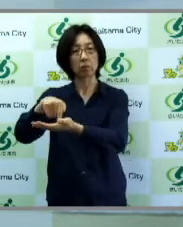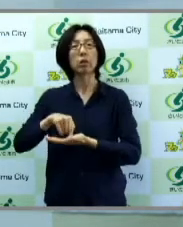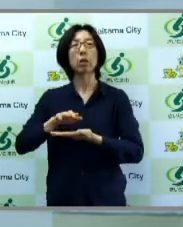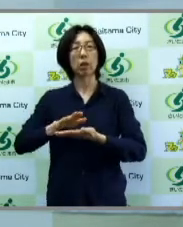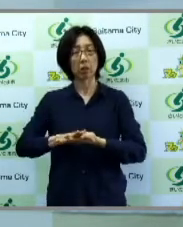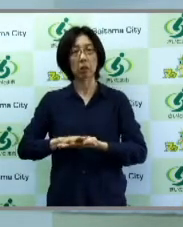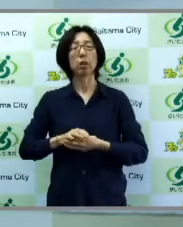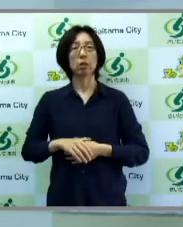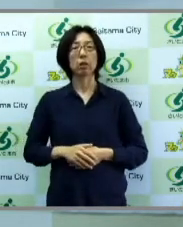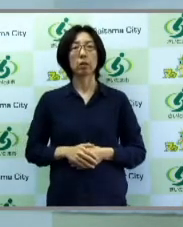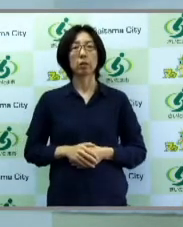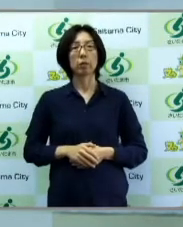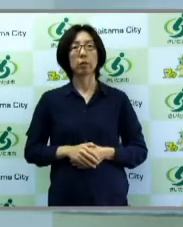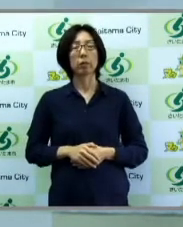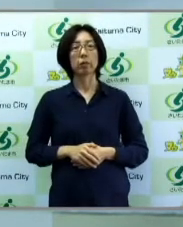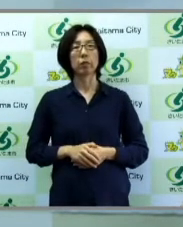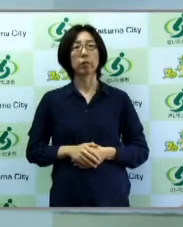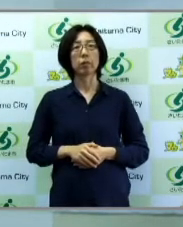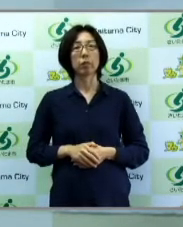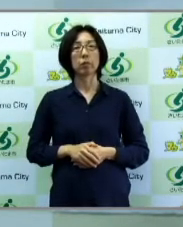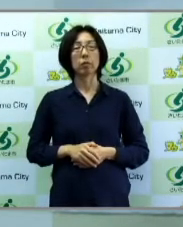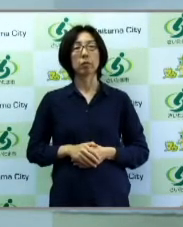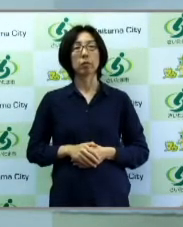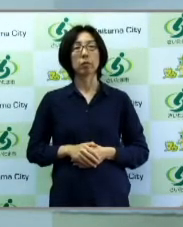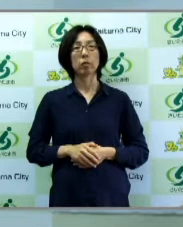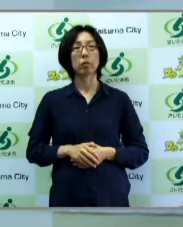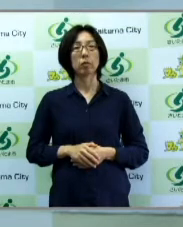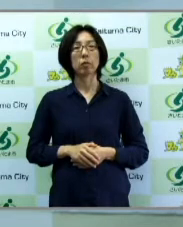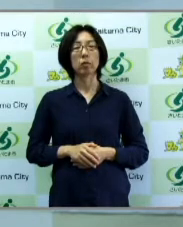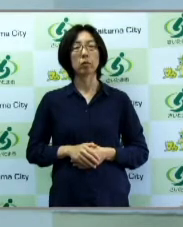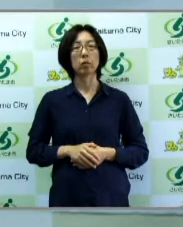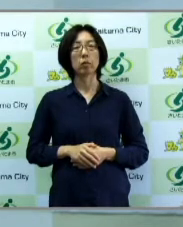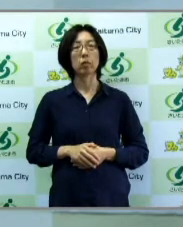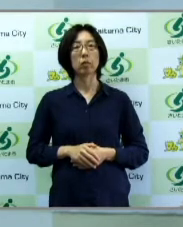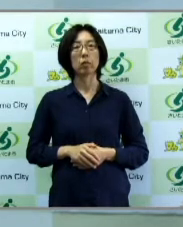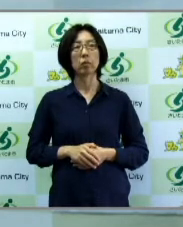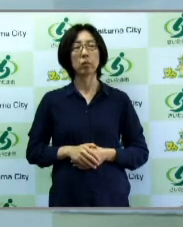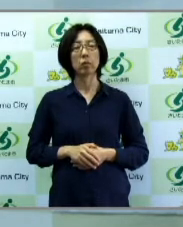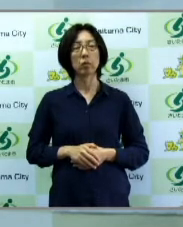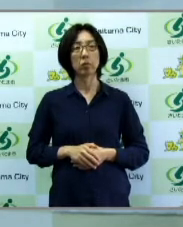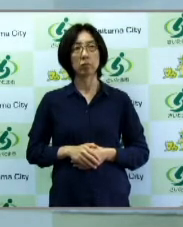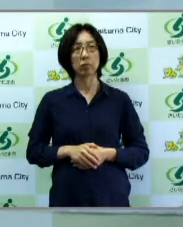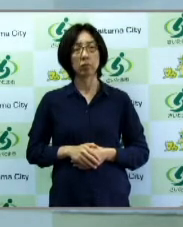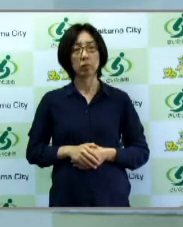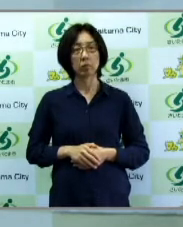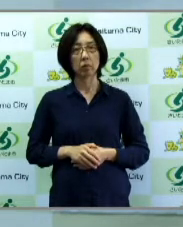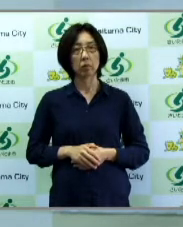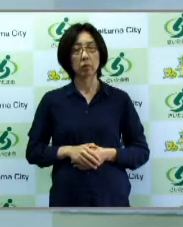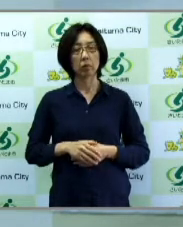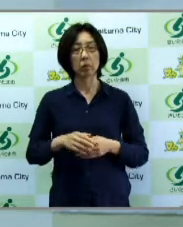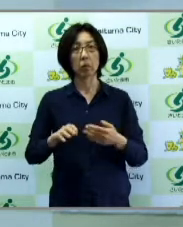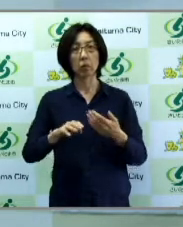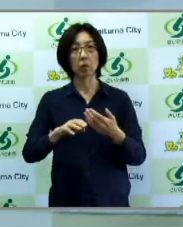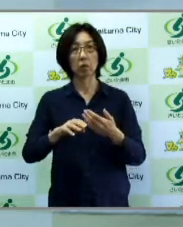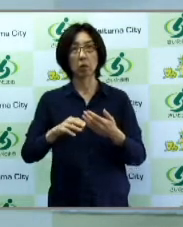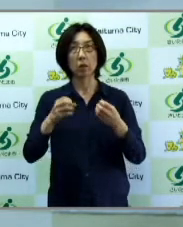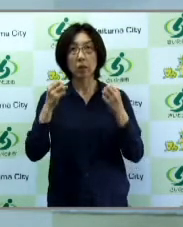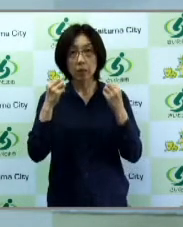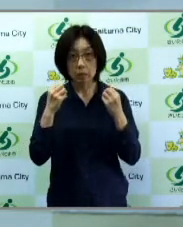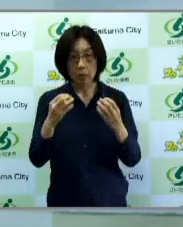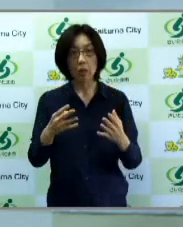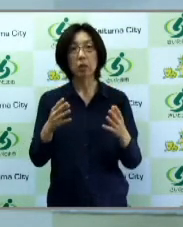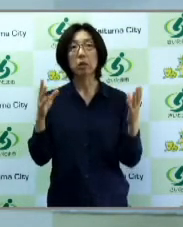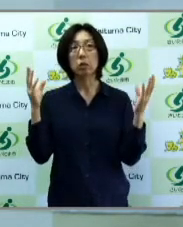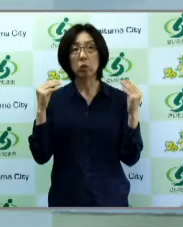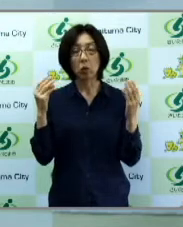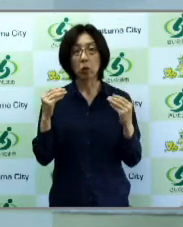12日、12時時点のデータでは21店舗